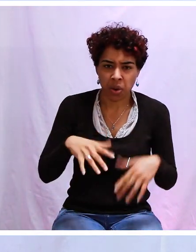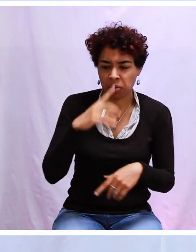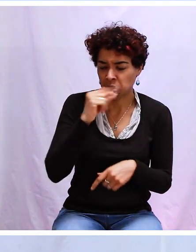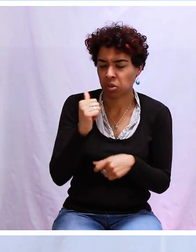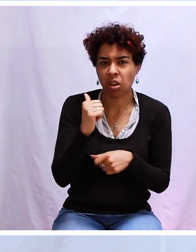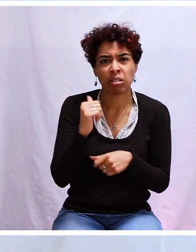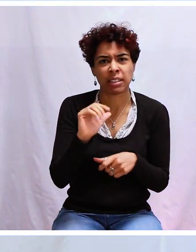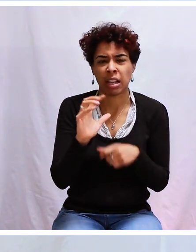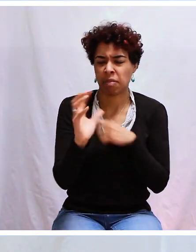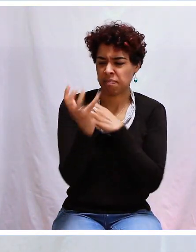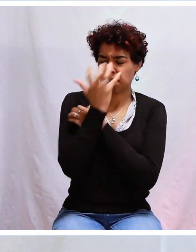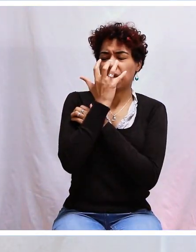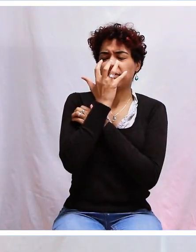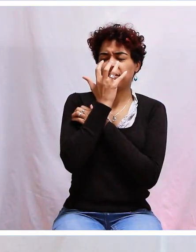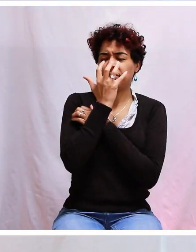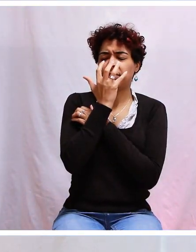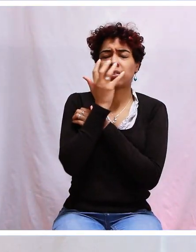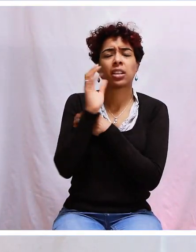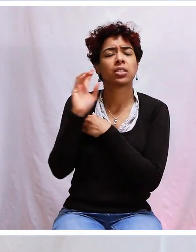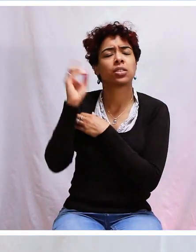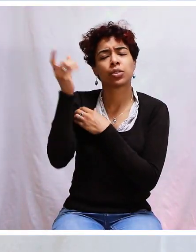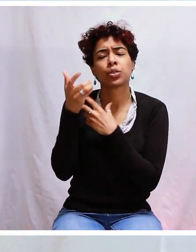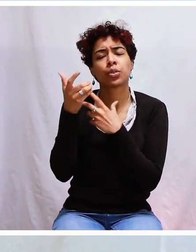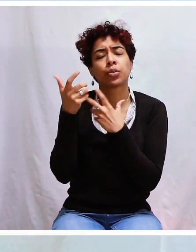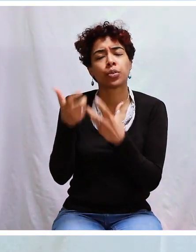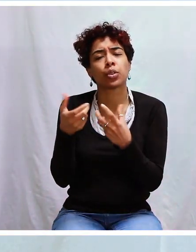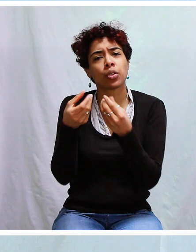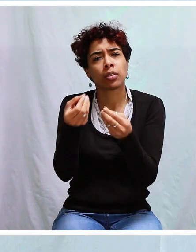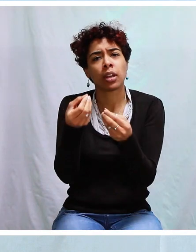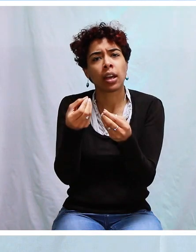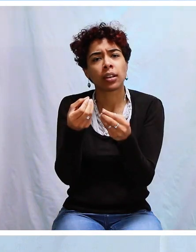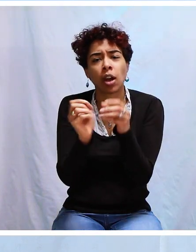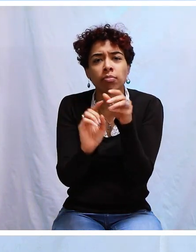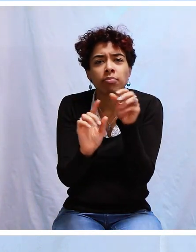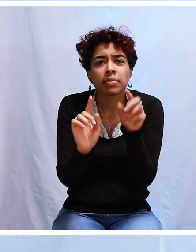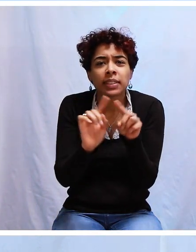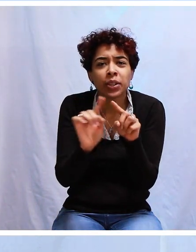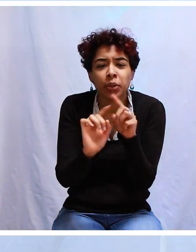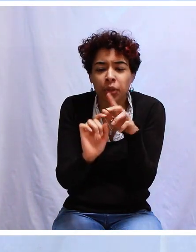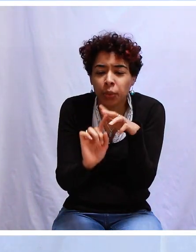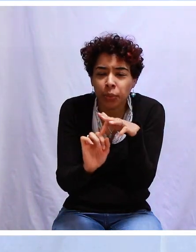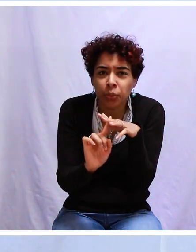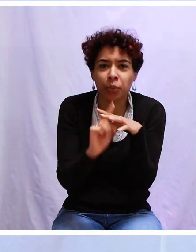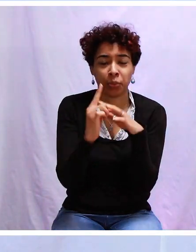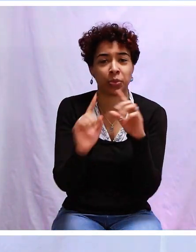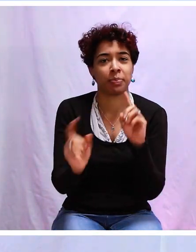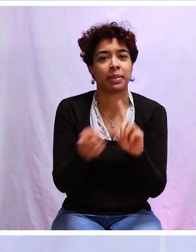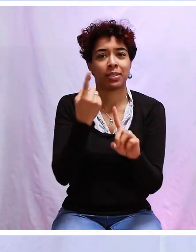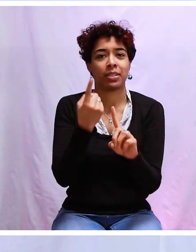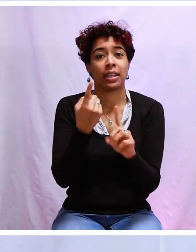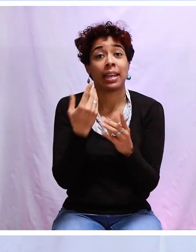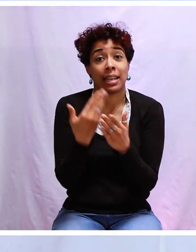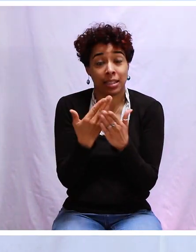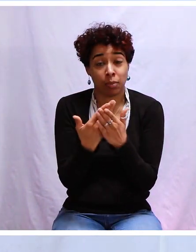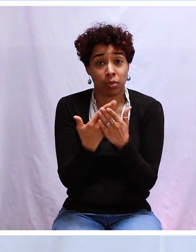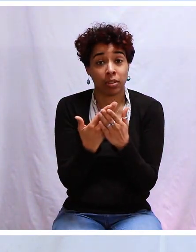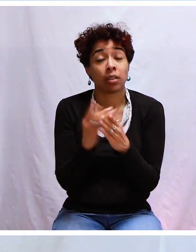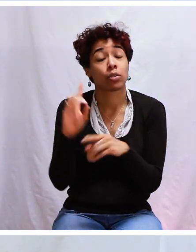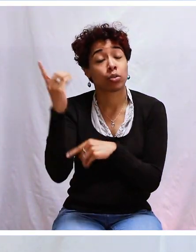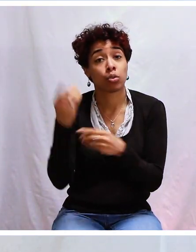pour toi aujourd'hui, Dieu veut faire naître quelque chose de particulier à l'intérieur de cela. C'est pour ça que Dieu a permis ce temps sur ta